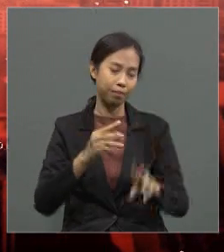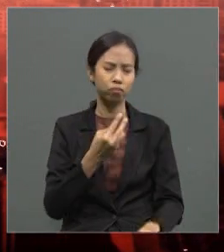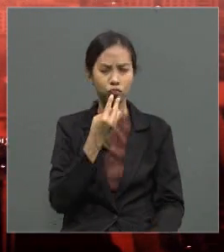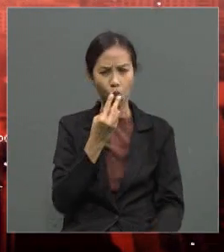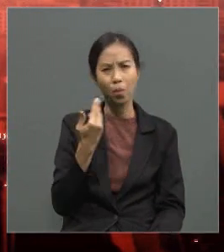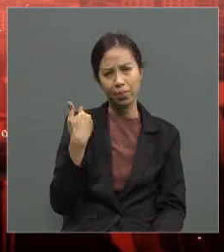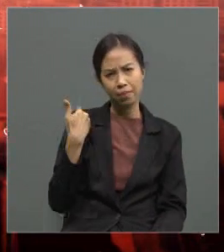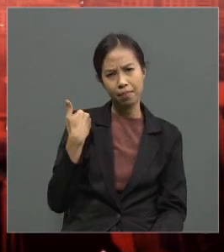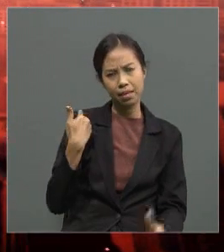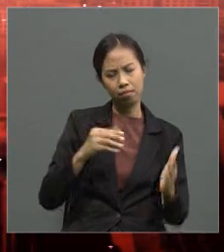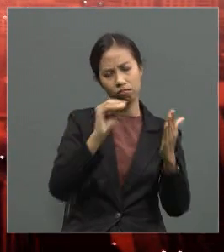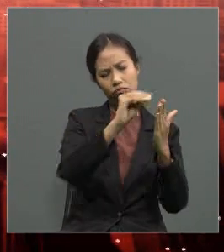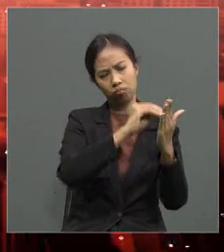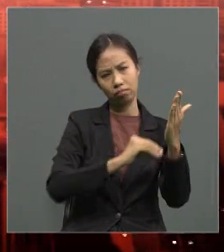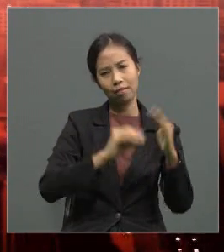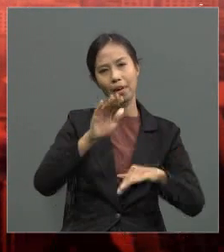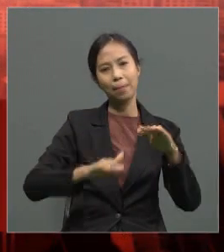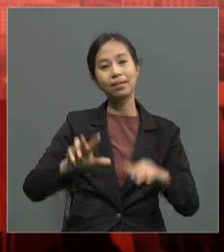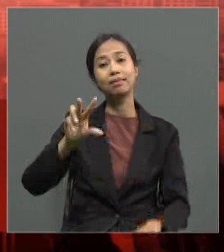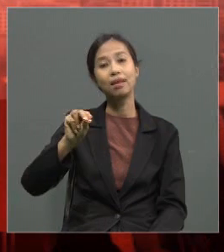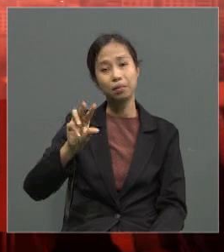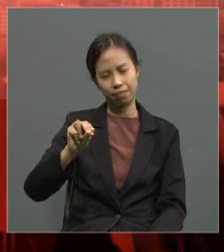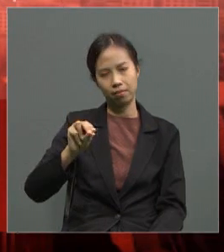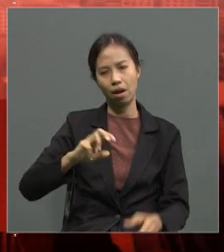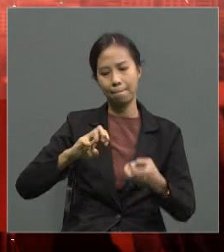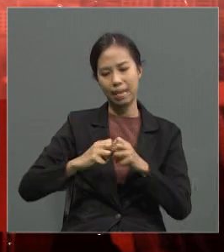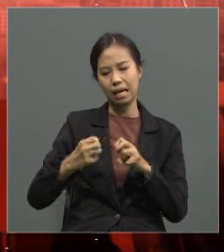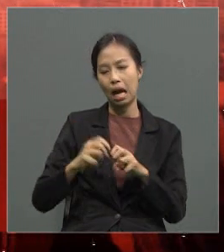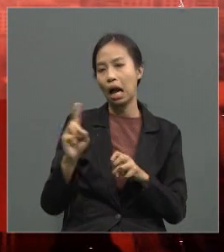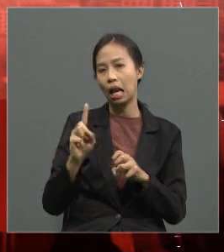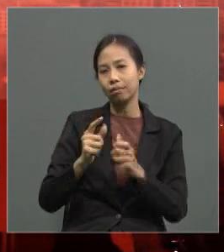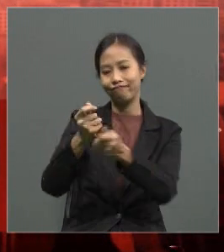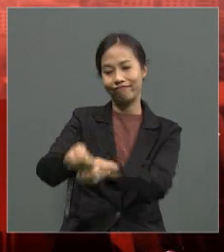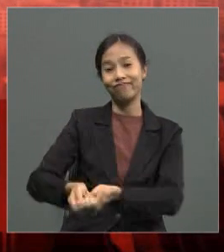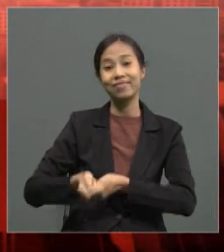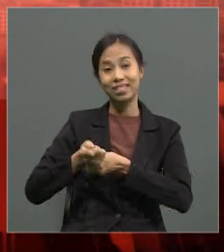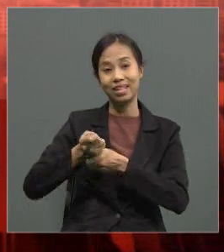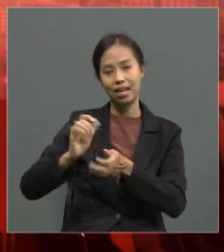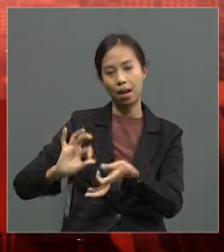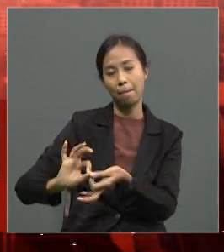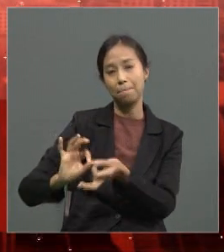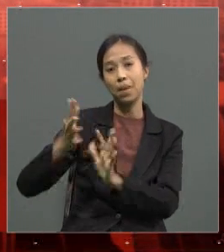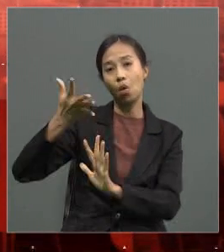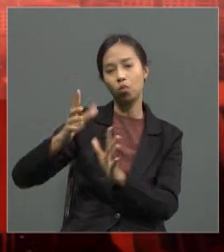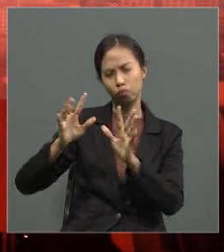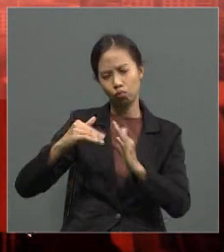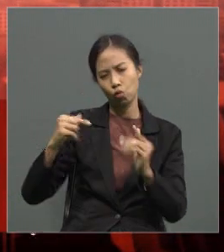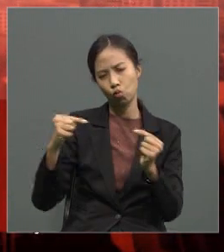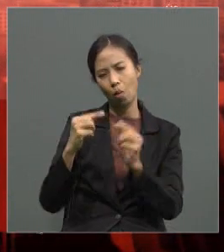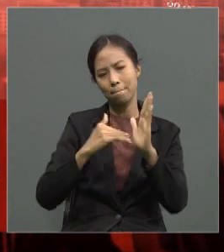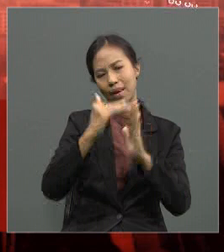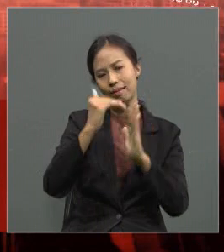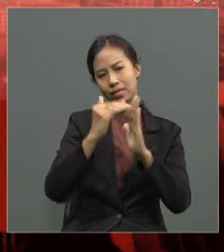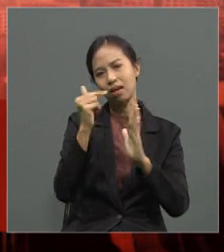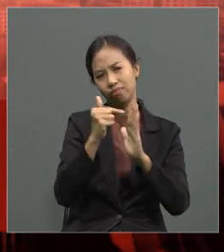มีประมาณ 30พื้นที่ครับส่วนใหญ่เกิดจากการเผาพื้นที่การเกษตรการเผาป่าโดยเฉพาะในภาคเหนือที่ยังมีปัจจัย